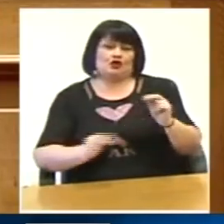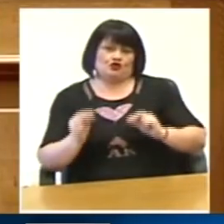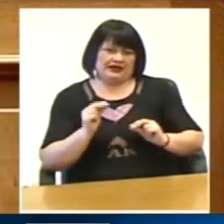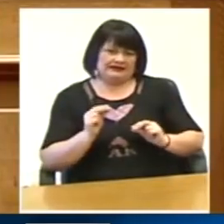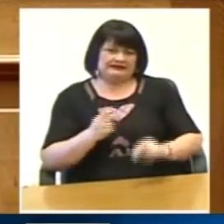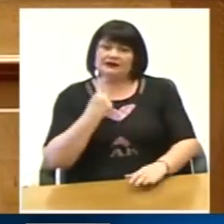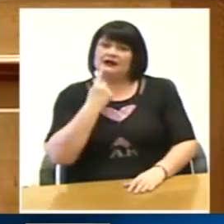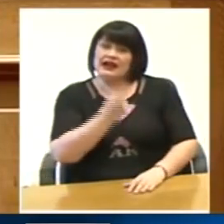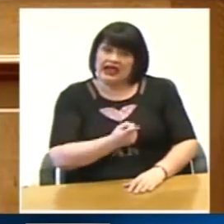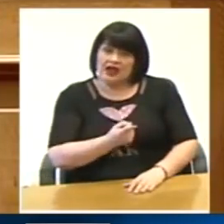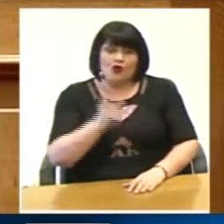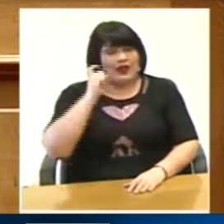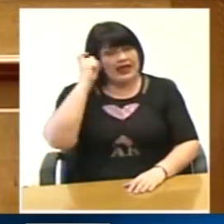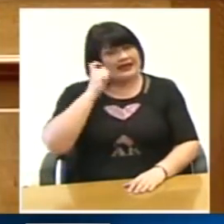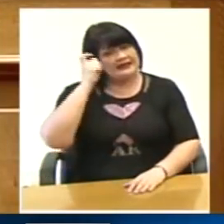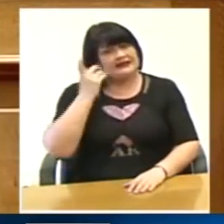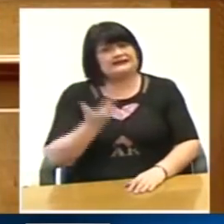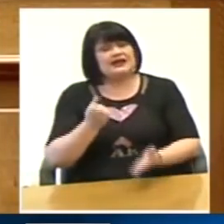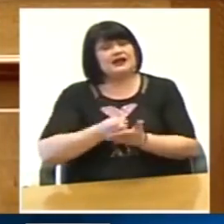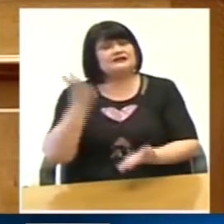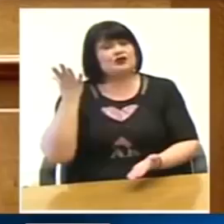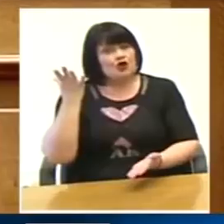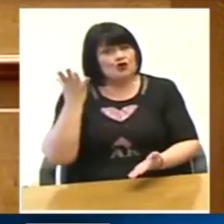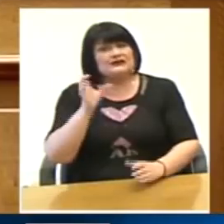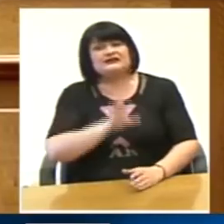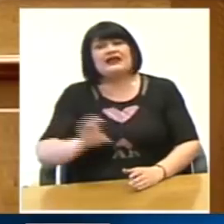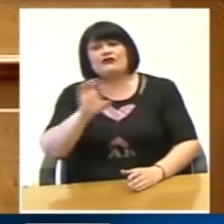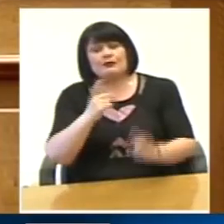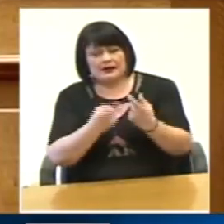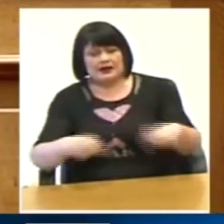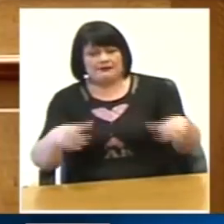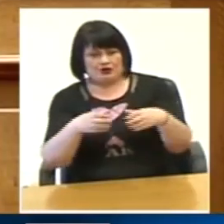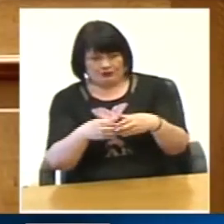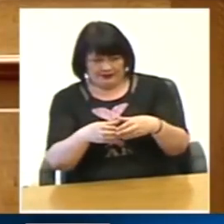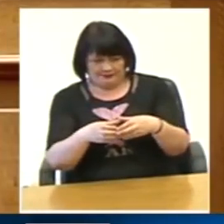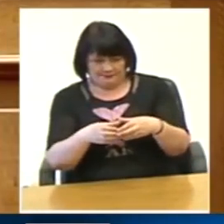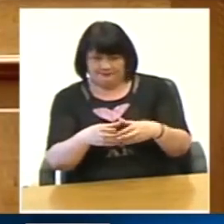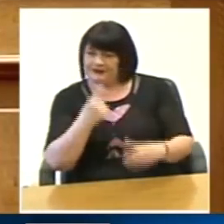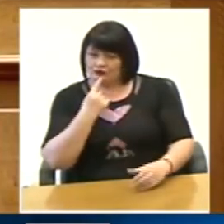για την έκθεση αξιολόγησης της Ευρωπαϊκής Επιτροπής.